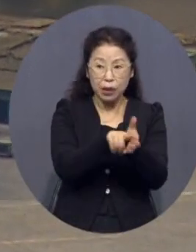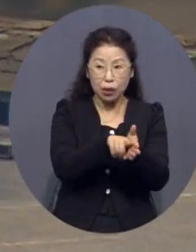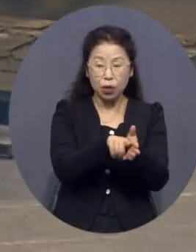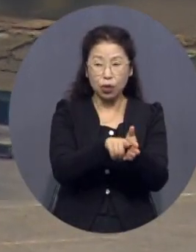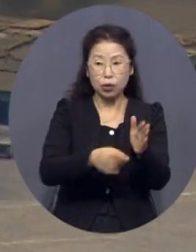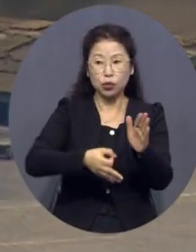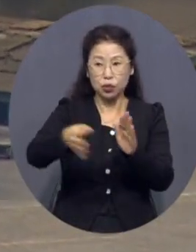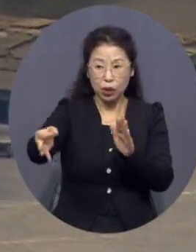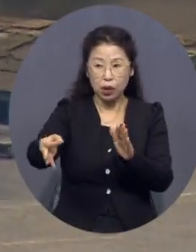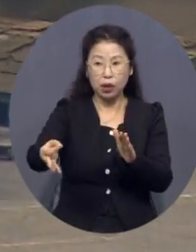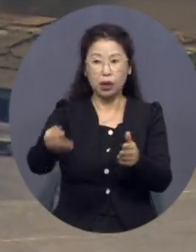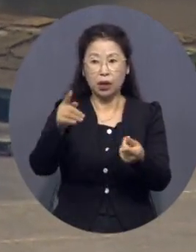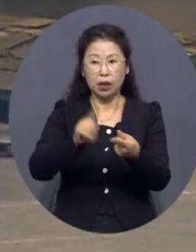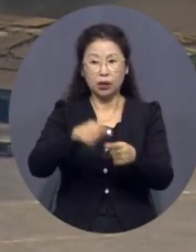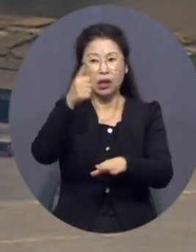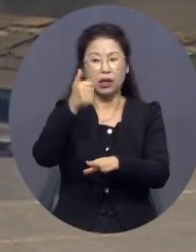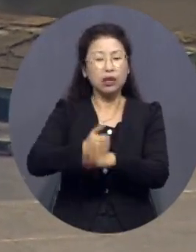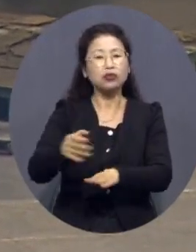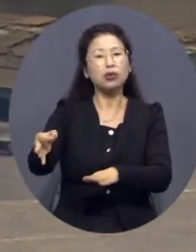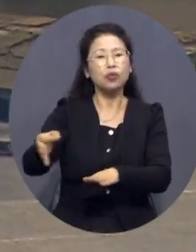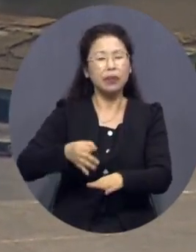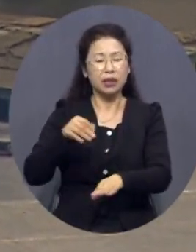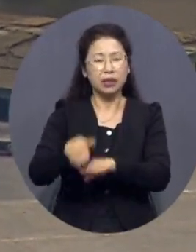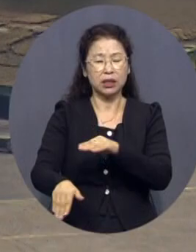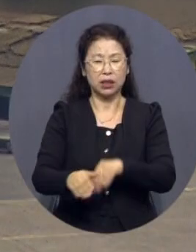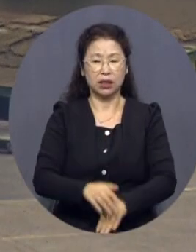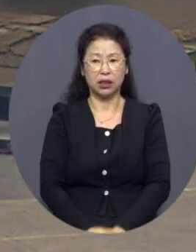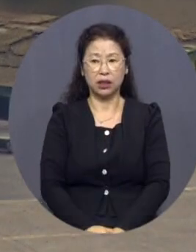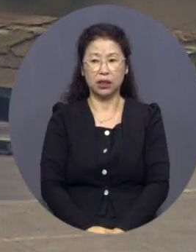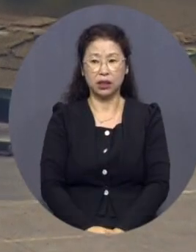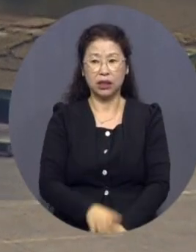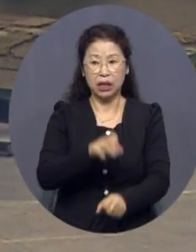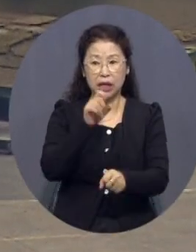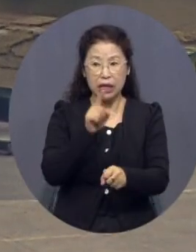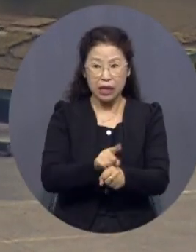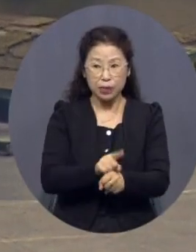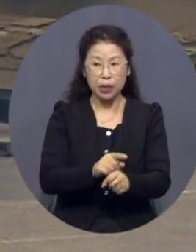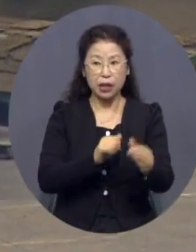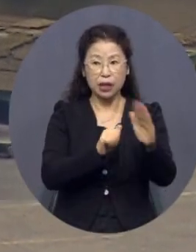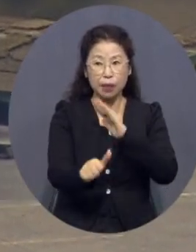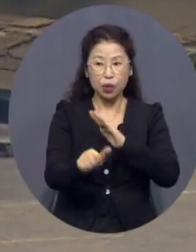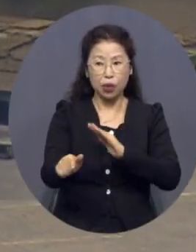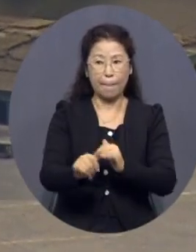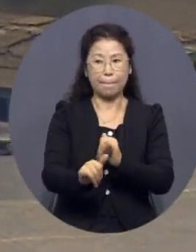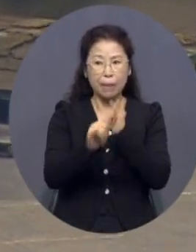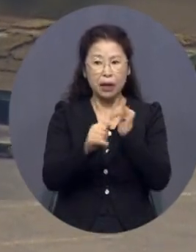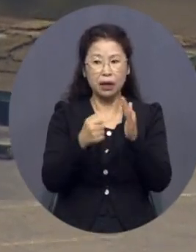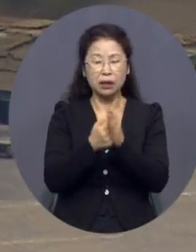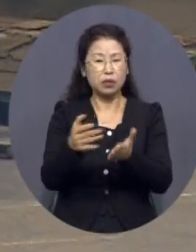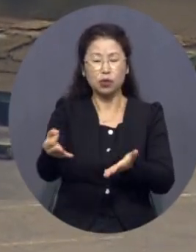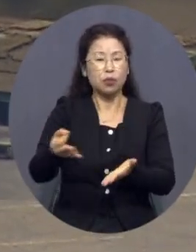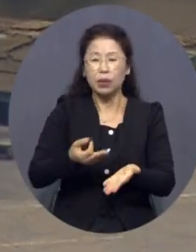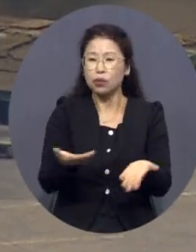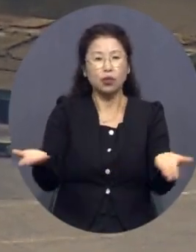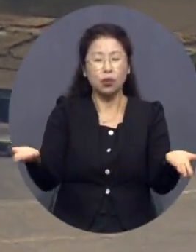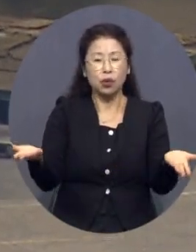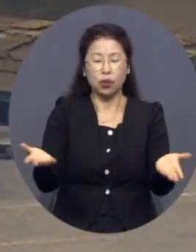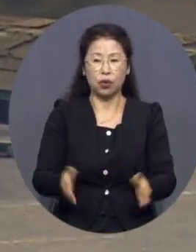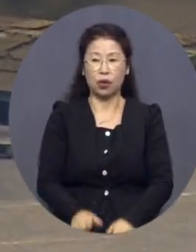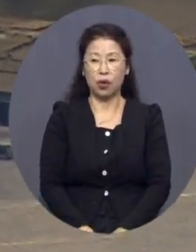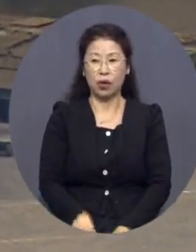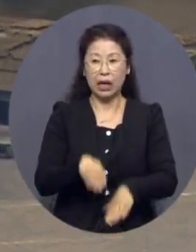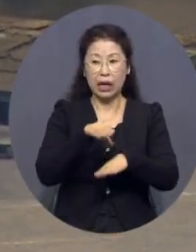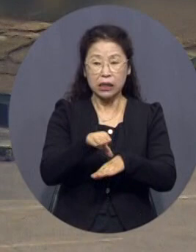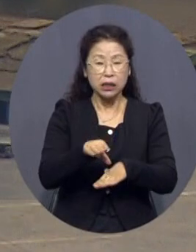다음에 나중에 대금을 받는 형식이었거든요. 근데 지금 이미 대표가 그렇게 돼버리고 나서 대금을 받을 데가 없으니까 차를